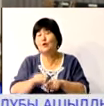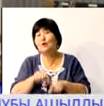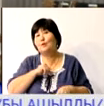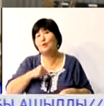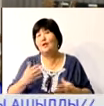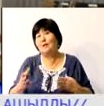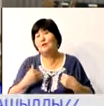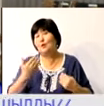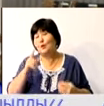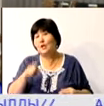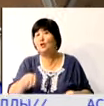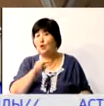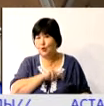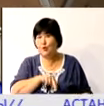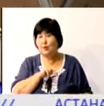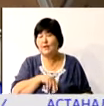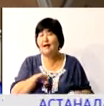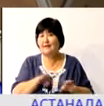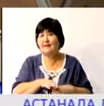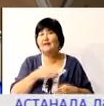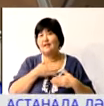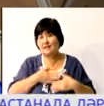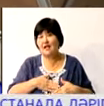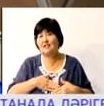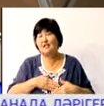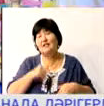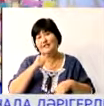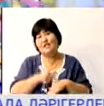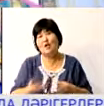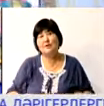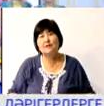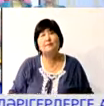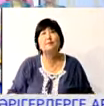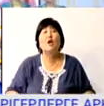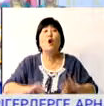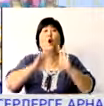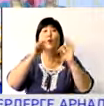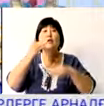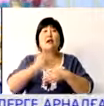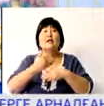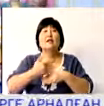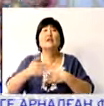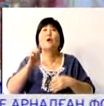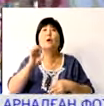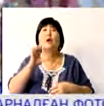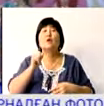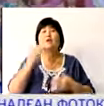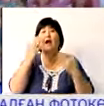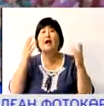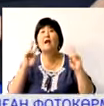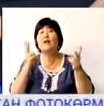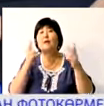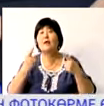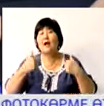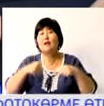біз ол кісілердің осы жұмысқа деген ырзашылығын осы сезінеміз. Өнер кешінде сахна шымылдығы балауса халықтық би